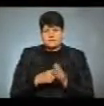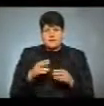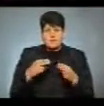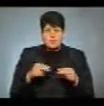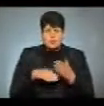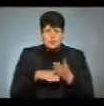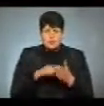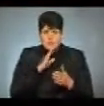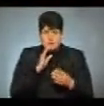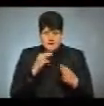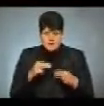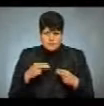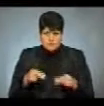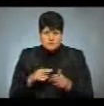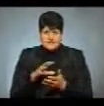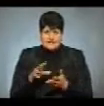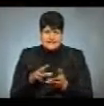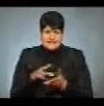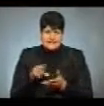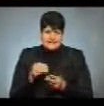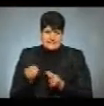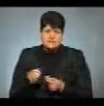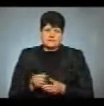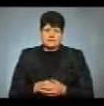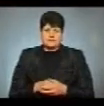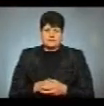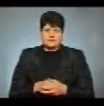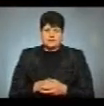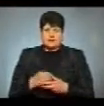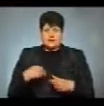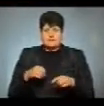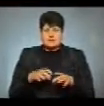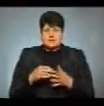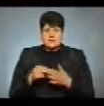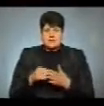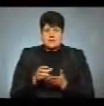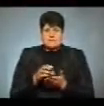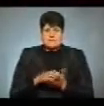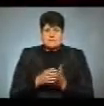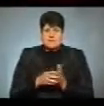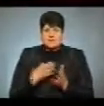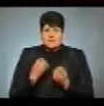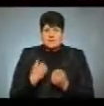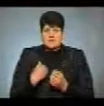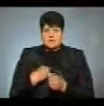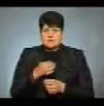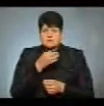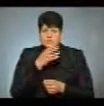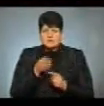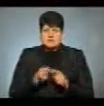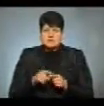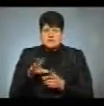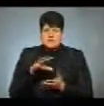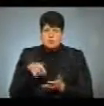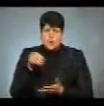подавати, давала цисочка, брала гроші. Я пішла купити печиво, лише мені сподобались ці